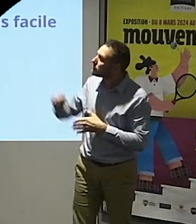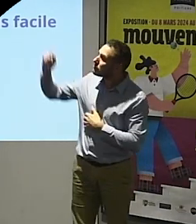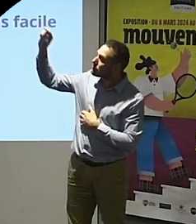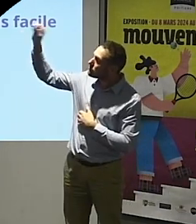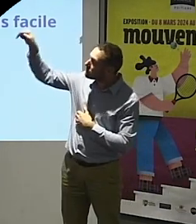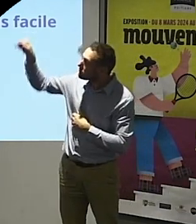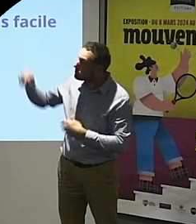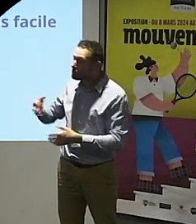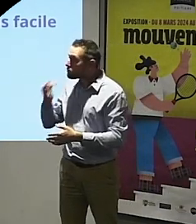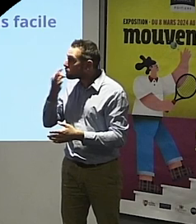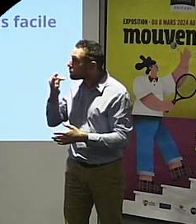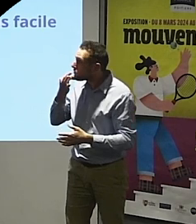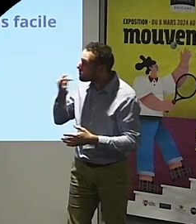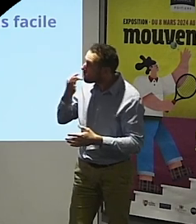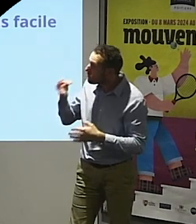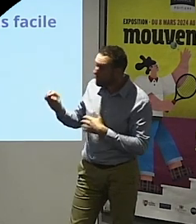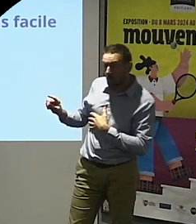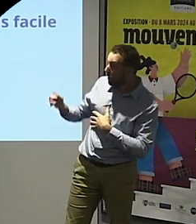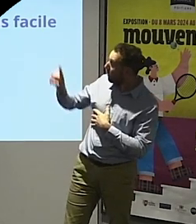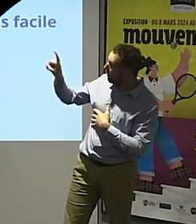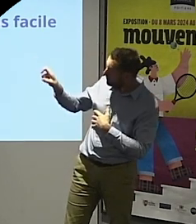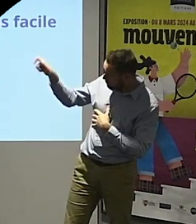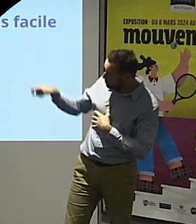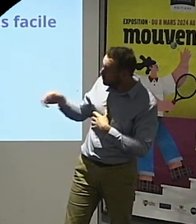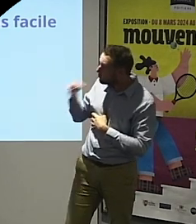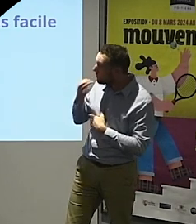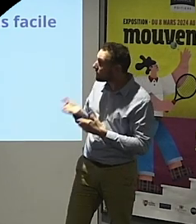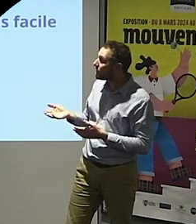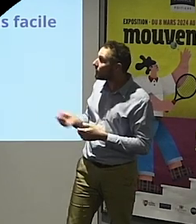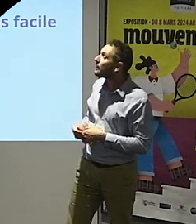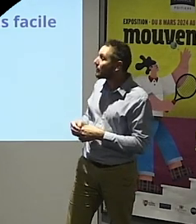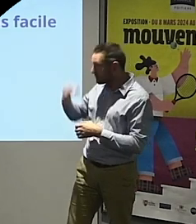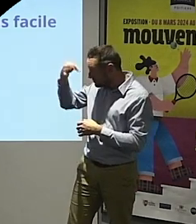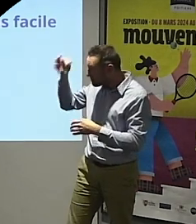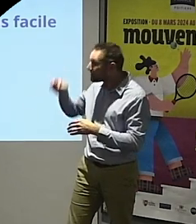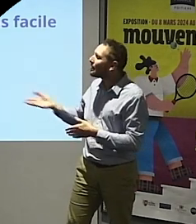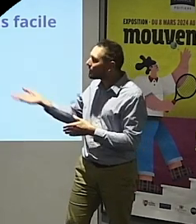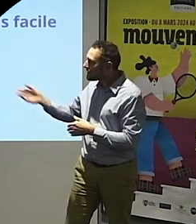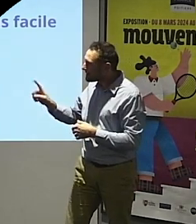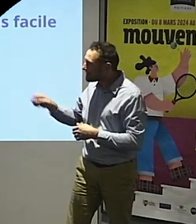veux, t'as une question à poser à Jérôme? Moi, je te prends de court là, mais.